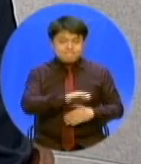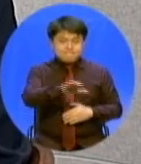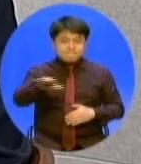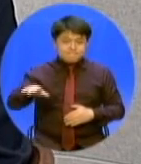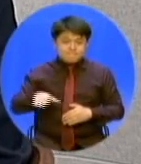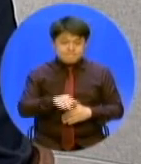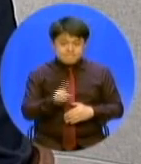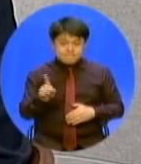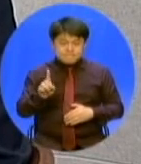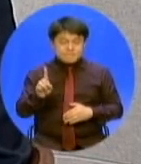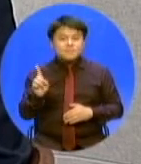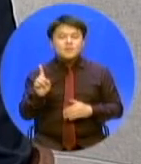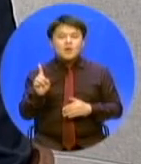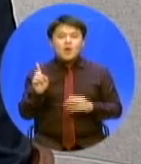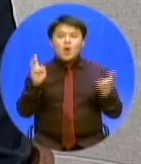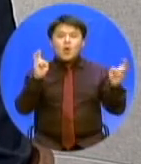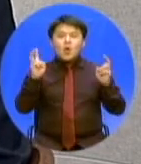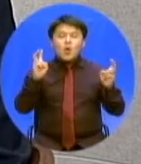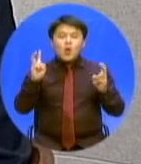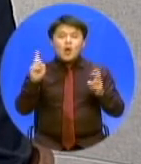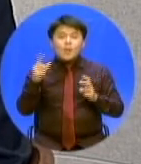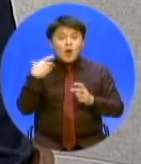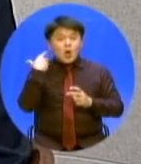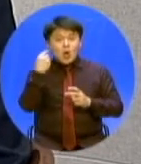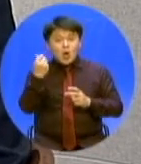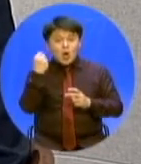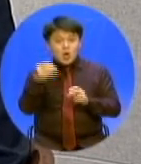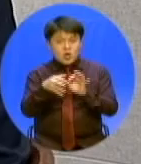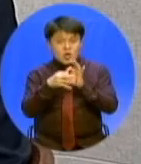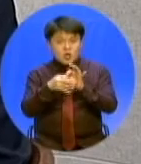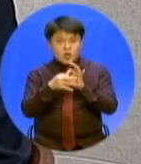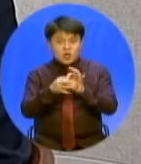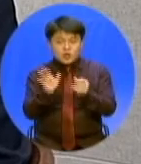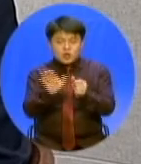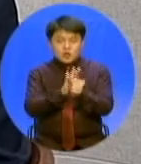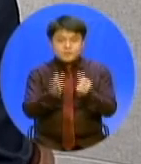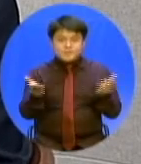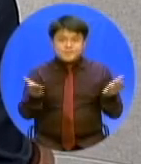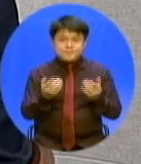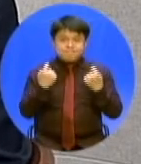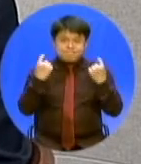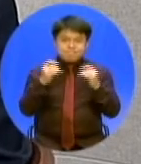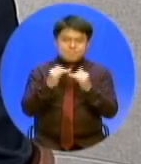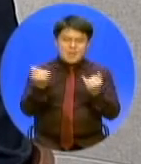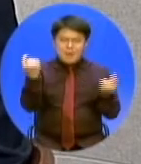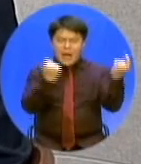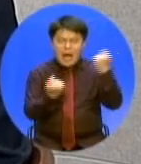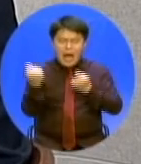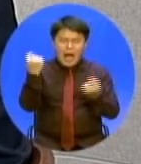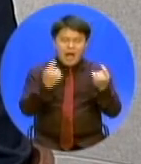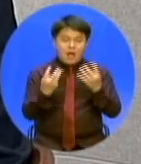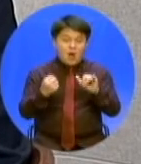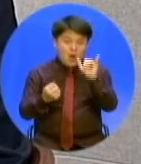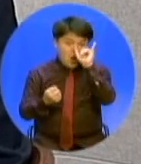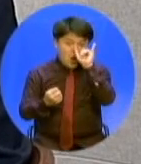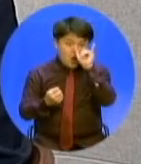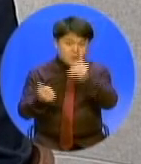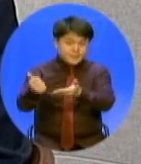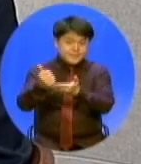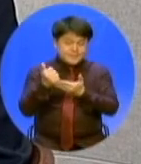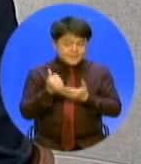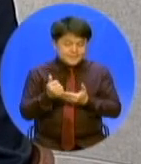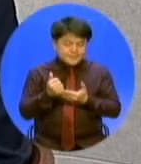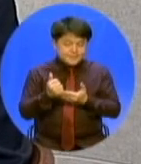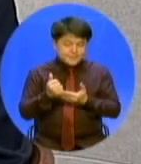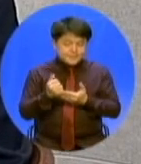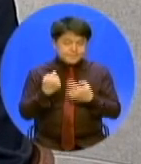리조트 회사이기 때문에 네. 서비스업을 합니다. 네. 많은 관광객들이 찾아오기 때문에 오는